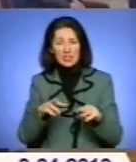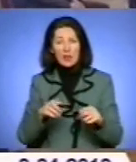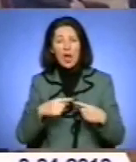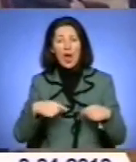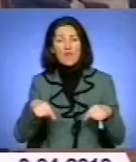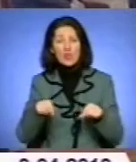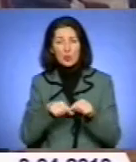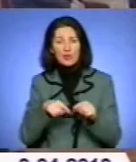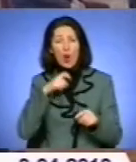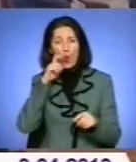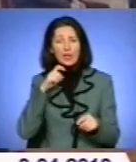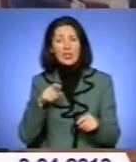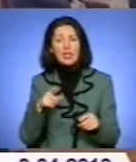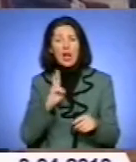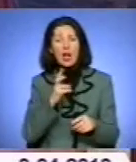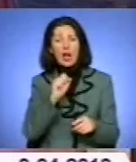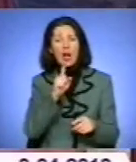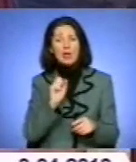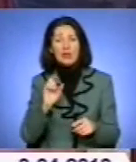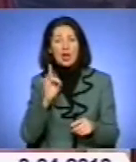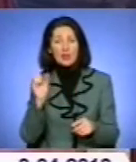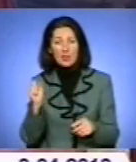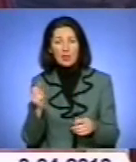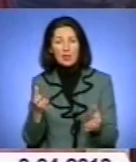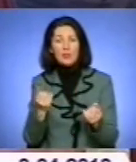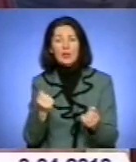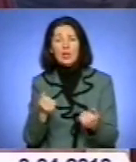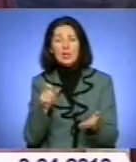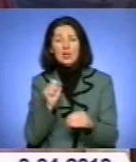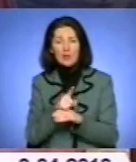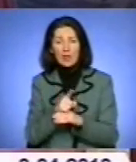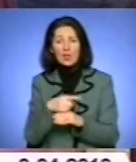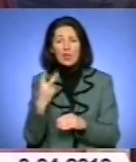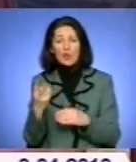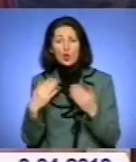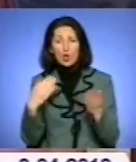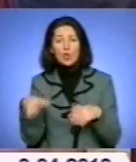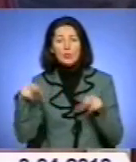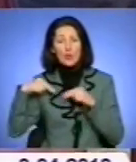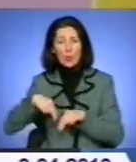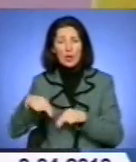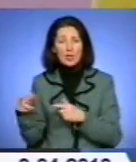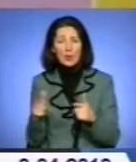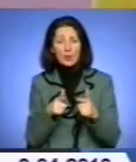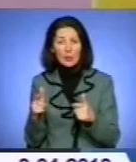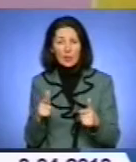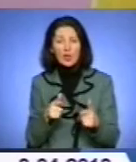Казахстану отримали завдання активізувати двосторонню співпрацю, а також розробити та підготувати до підписання дорожню карту 4